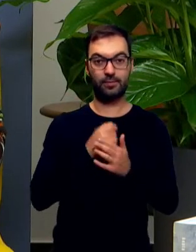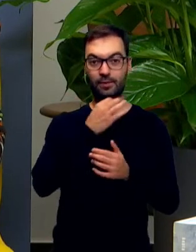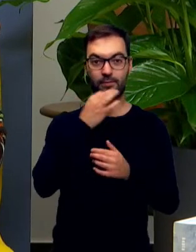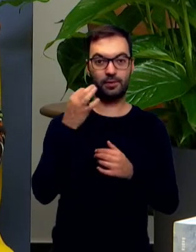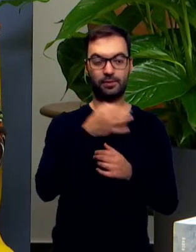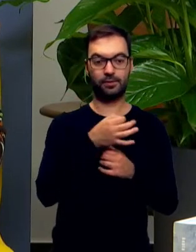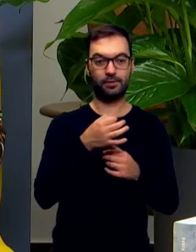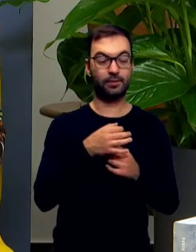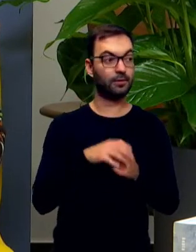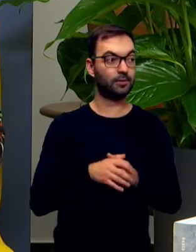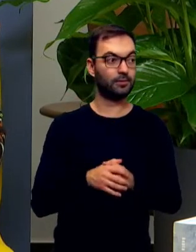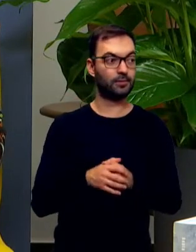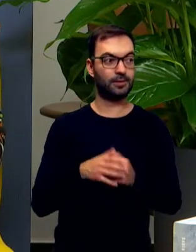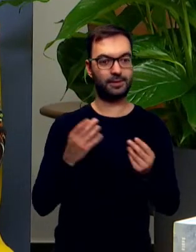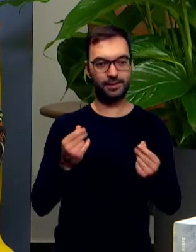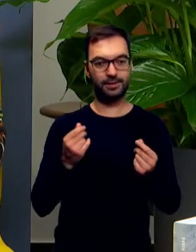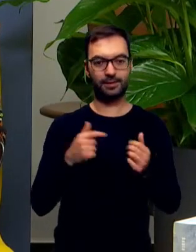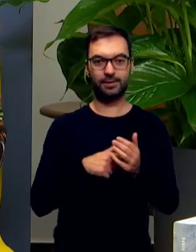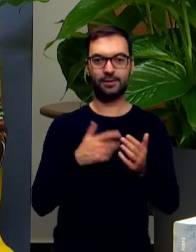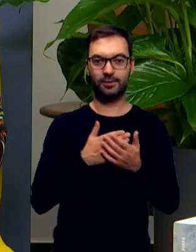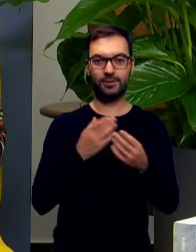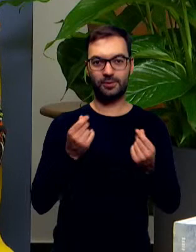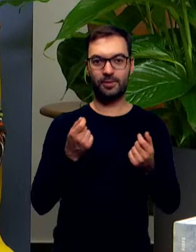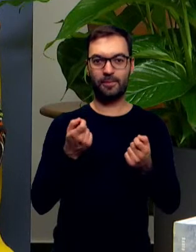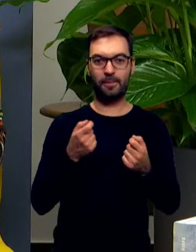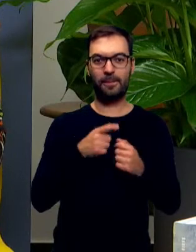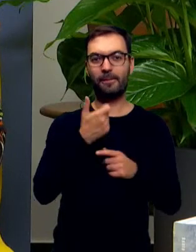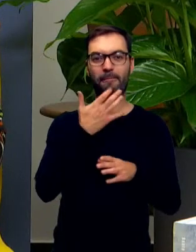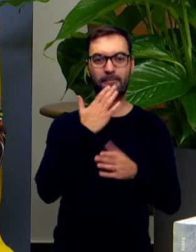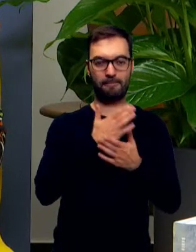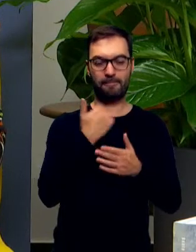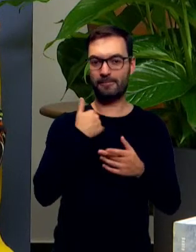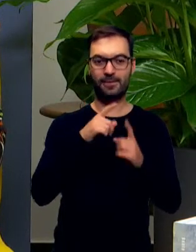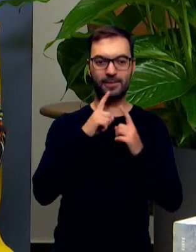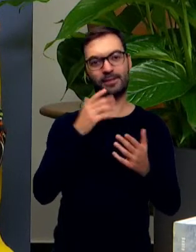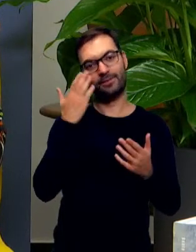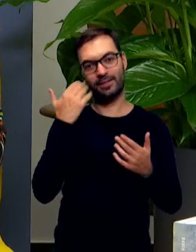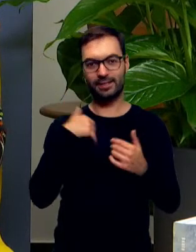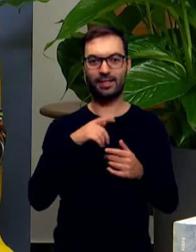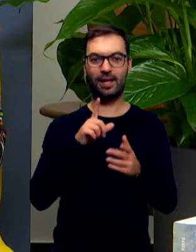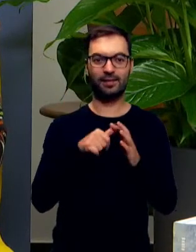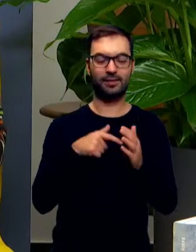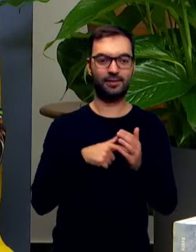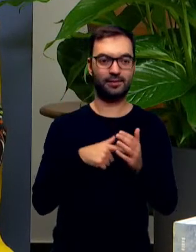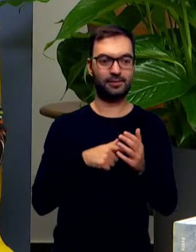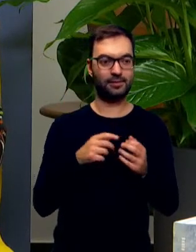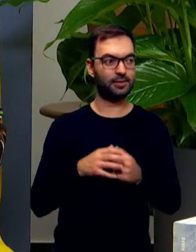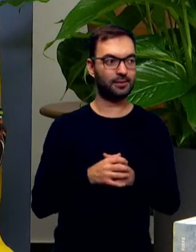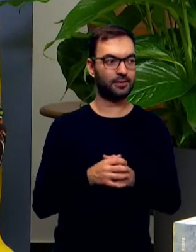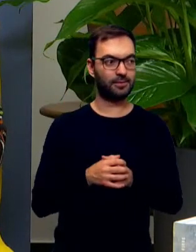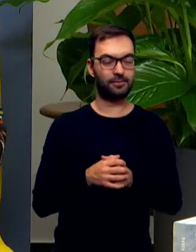pytanie takie no, wchodzące w to, o czym pani pewnie za bardzo nie chce mówić, tylko